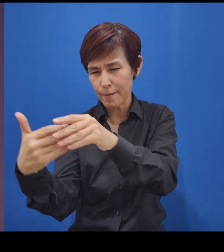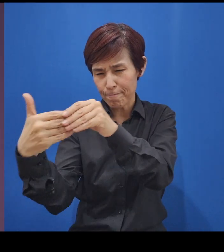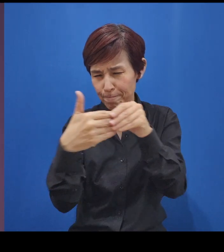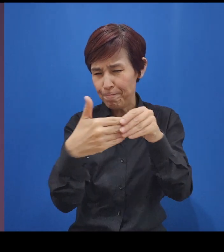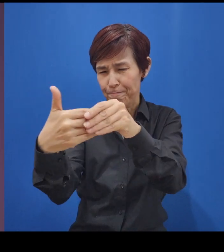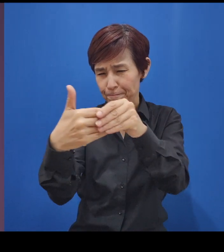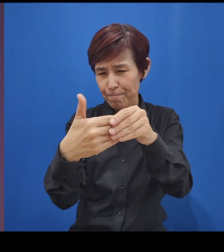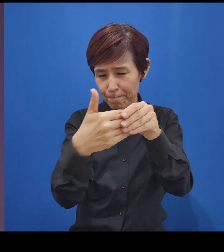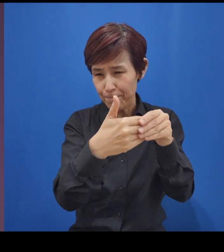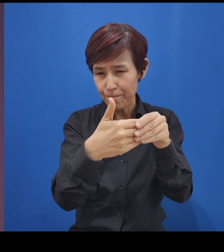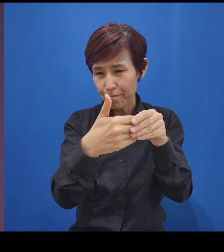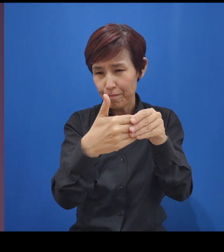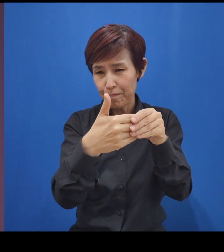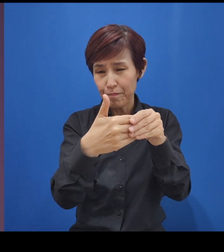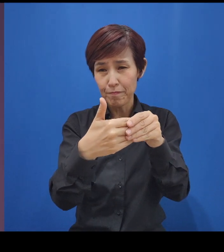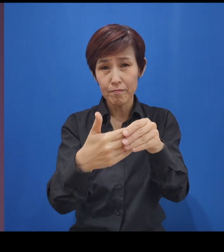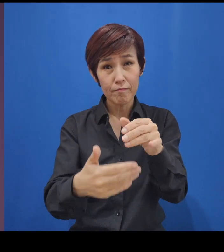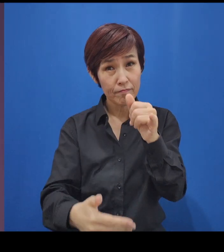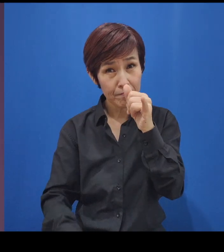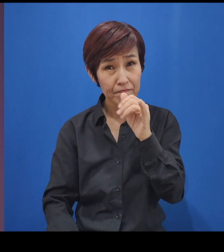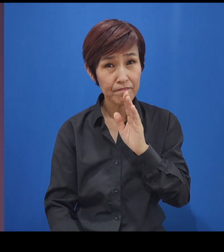길잡이로 살아가고 있습니까?